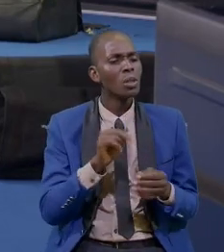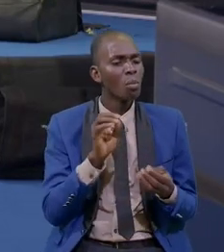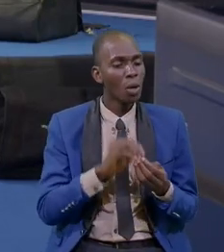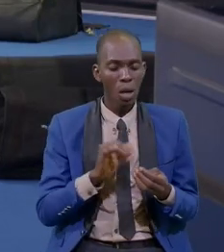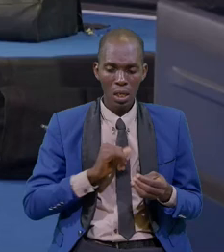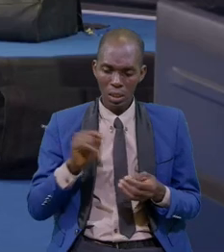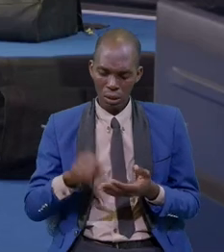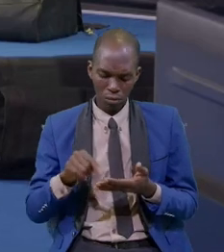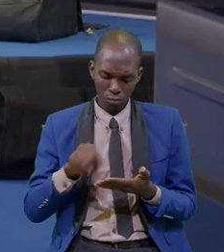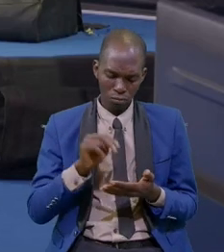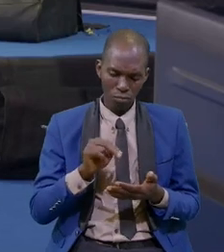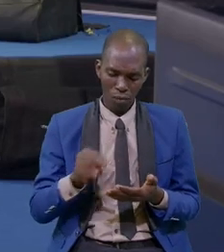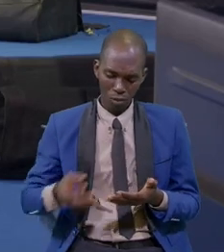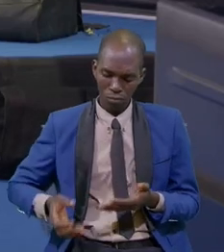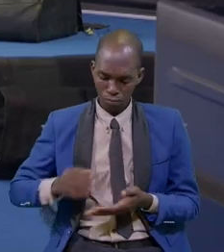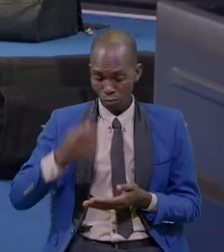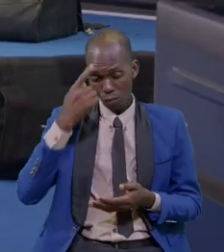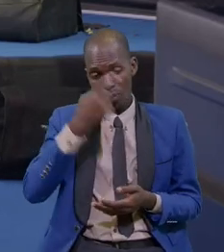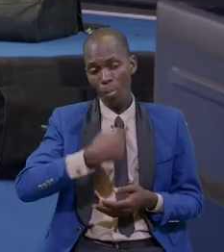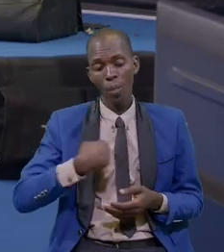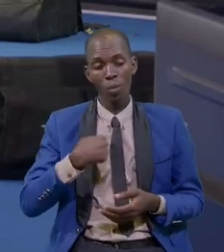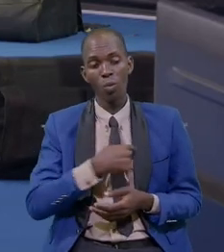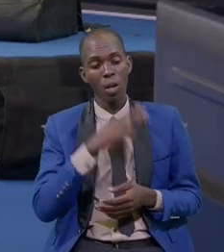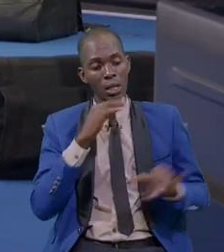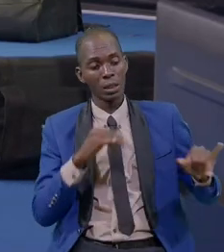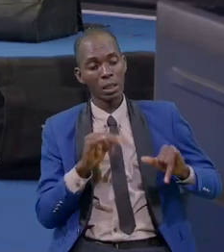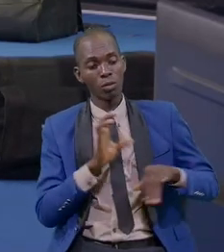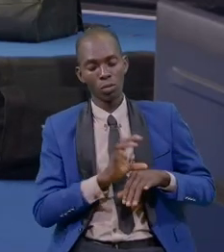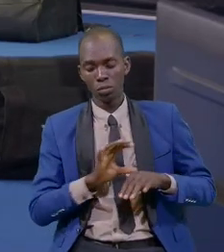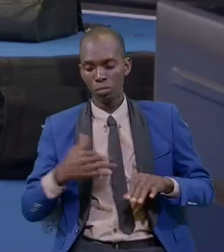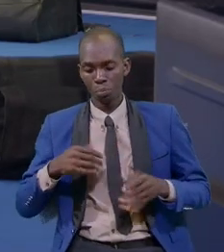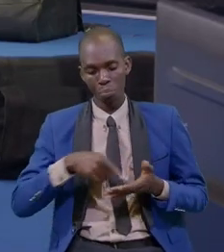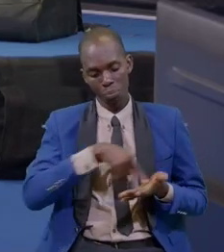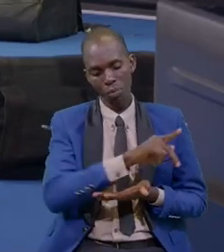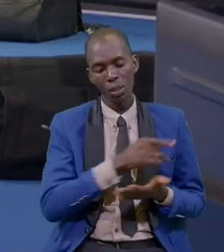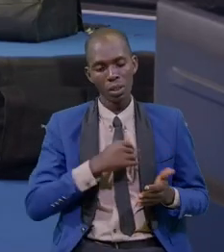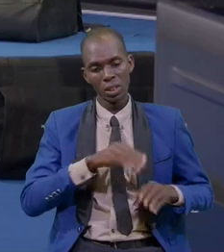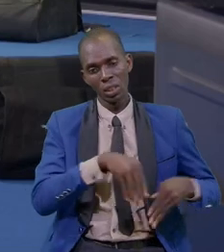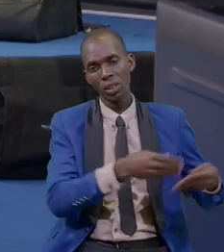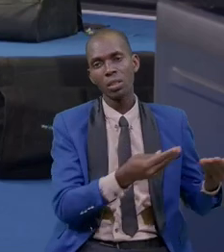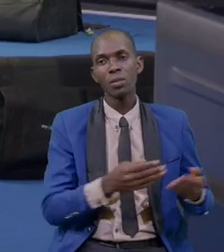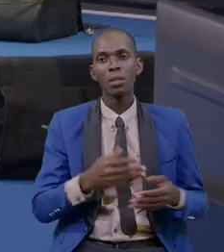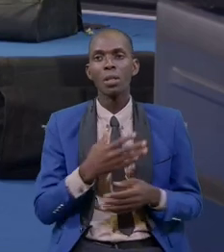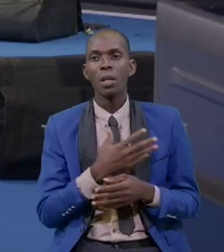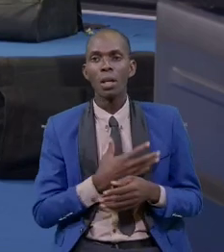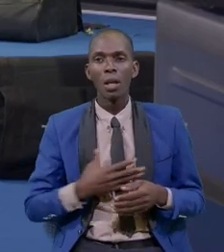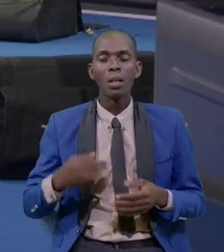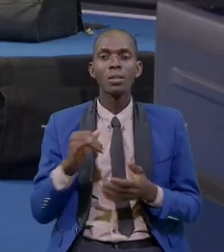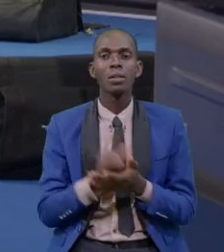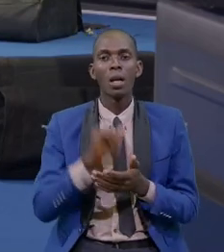de ceci. Alors, c'est ton voisin. S'il vient à ton église, tu lui donnes. Et voilà un autre homme qui veut se